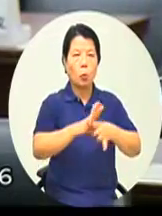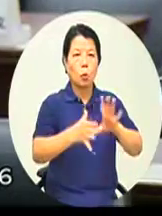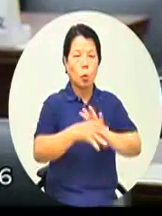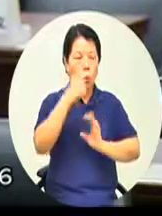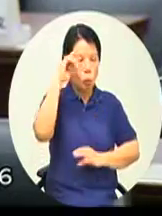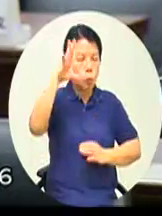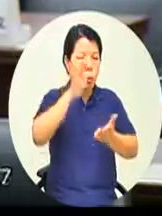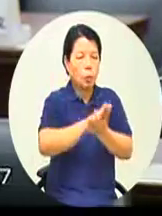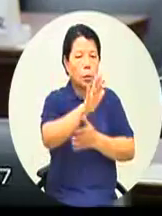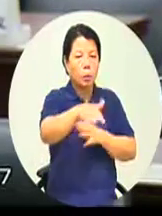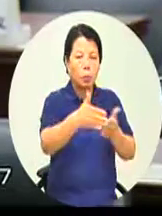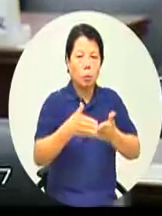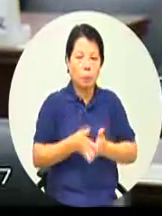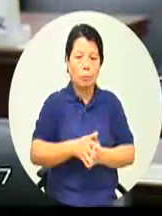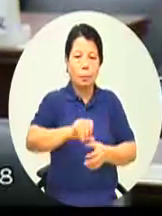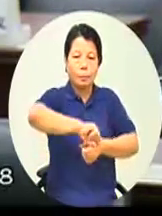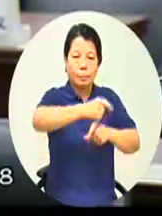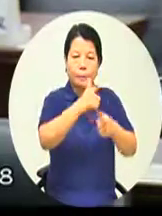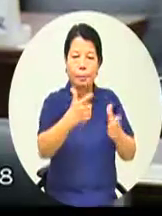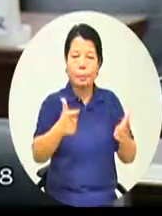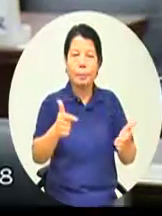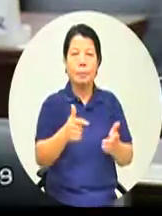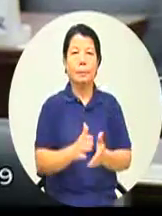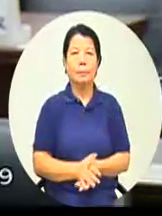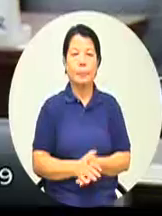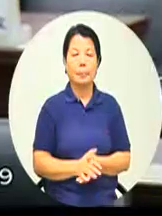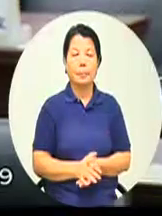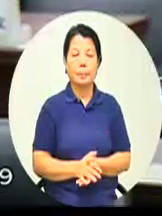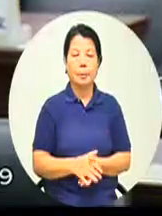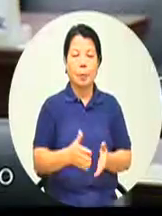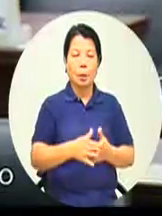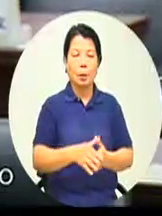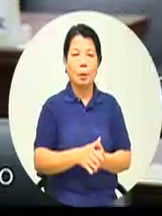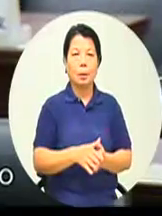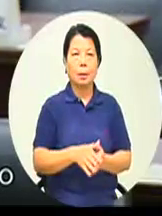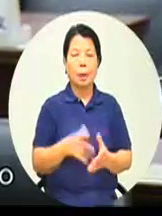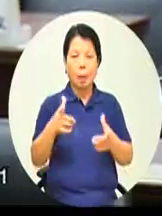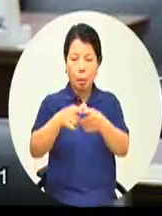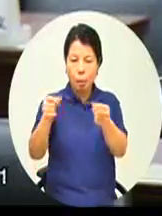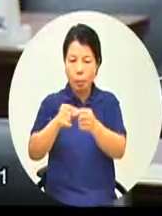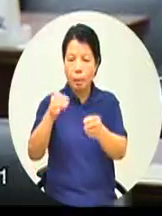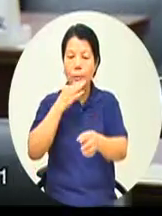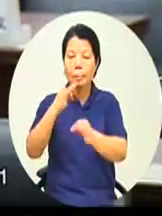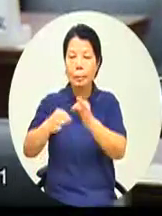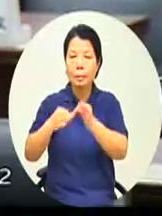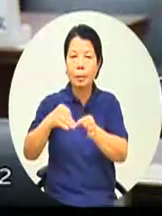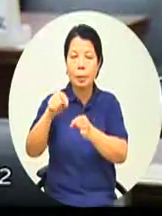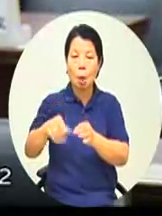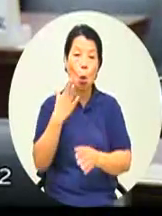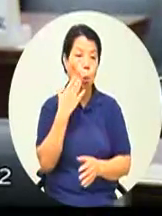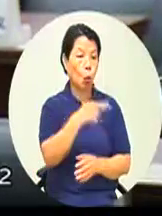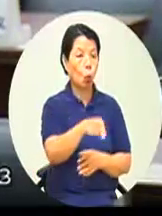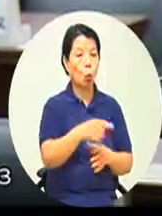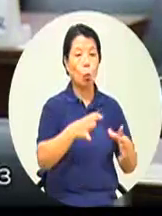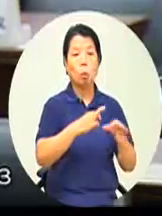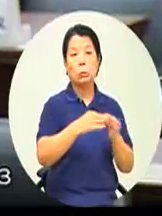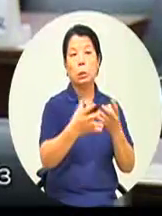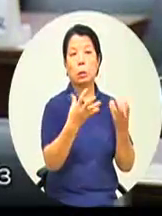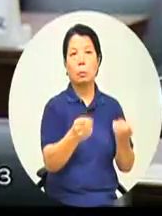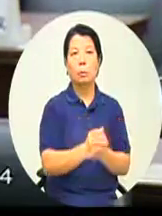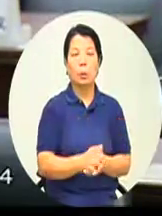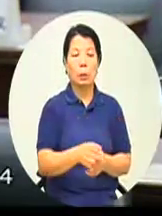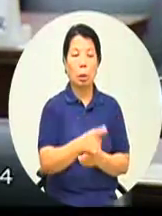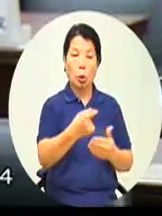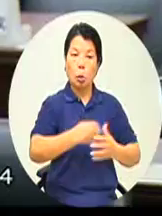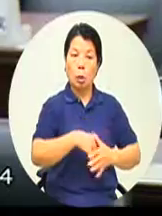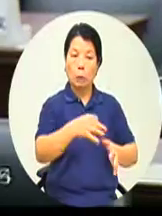元化，吼你都讲啊小樽是比较商业化，啊你无商业是咩啦？先顾巴肚啊，看